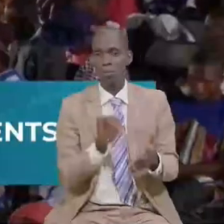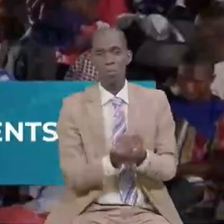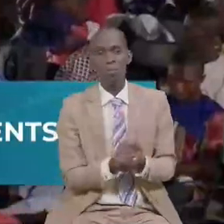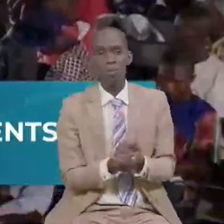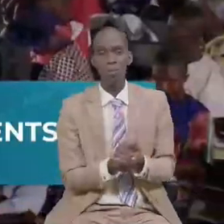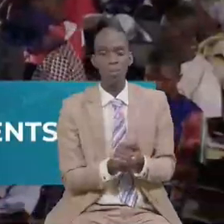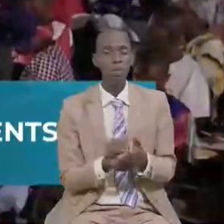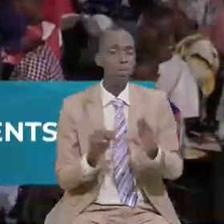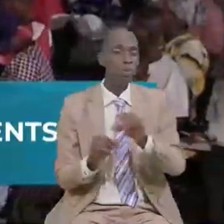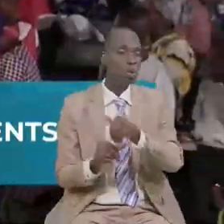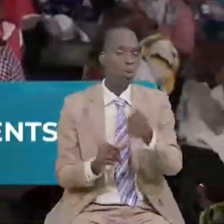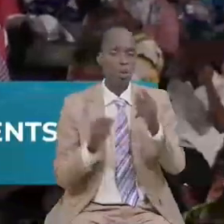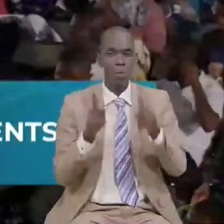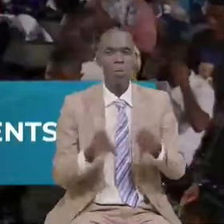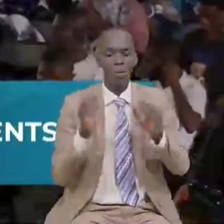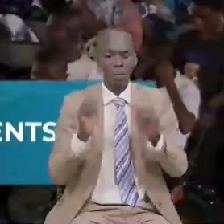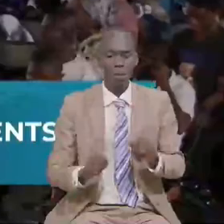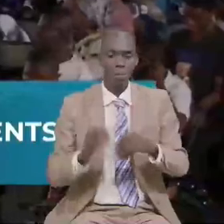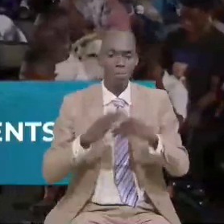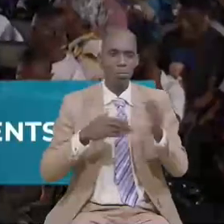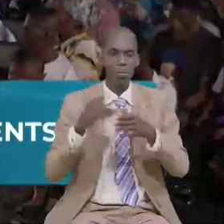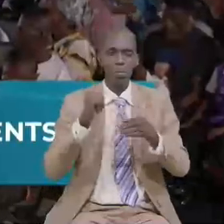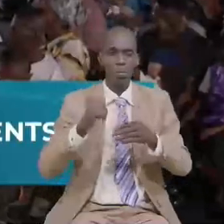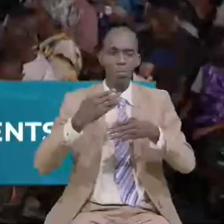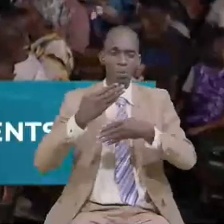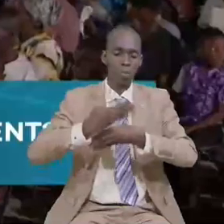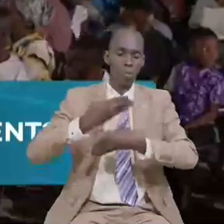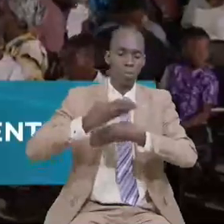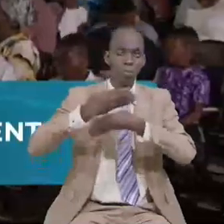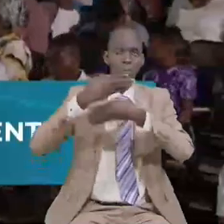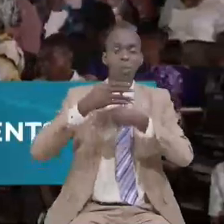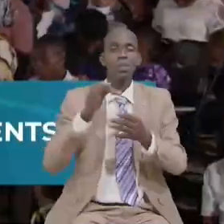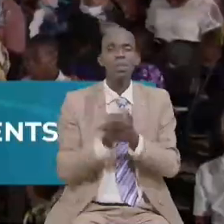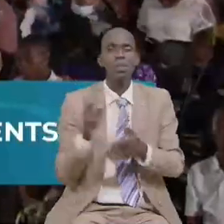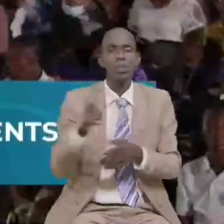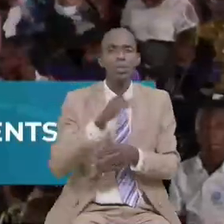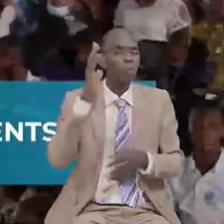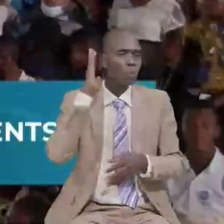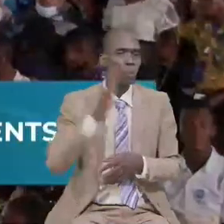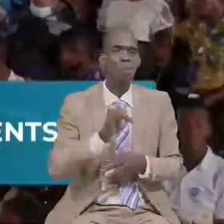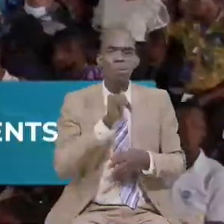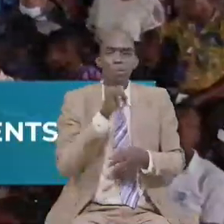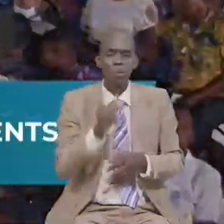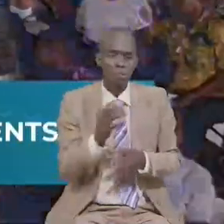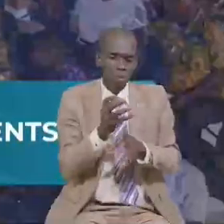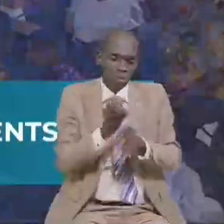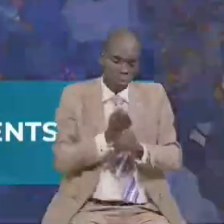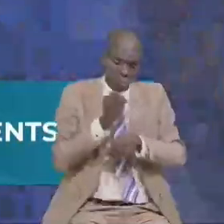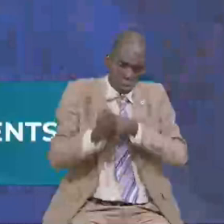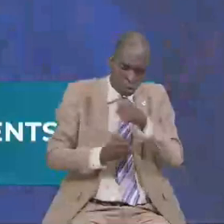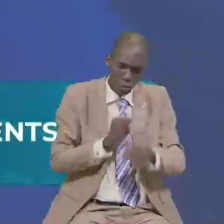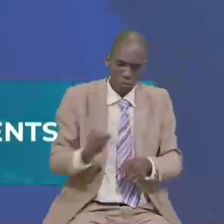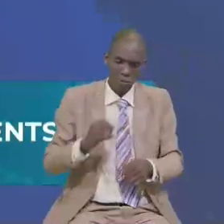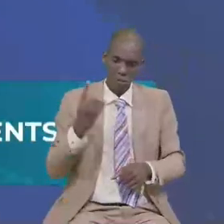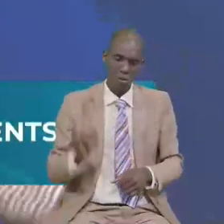faire. Aucune autre personne ne peut barricader le chemin, la queue. Tu ne souffriras